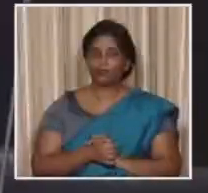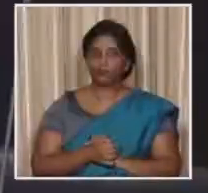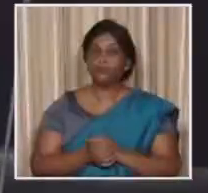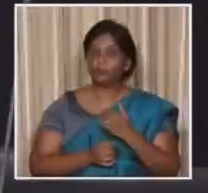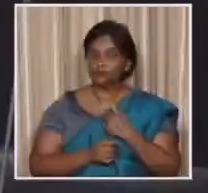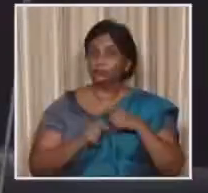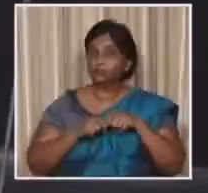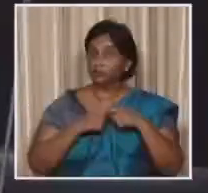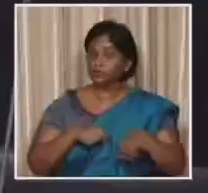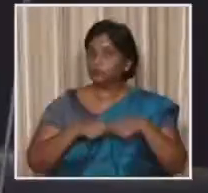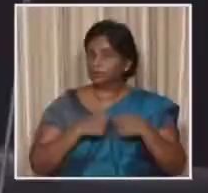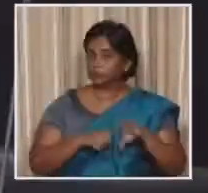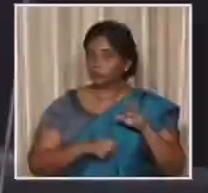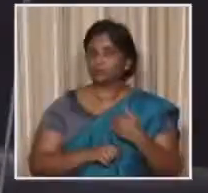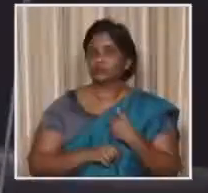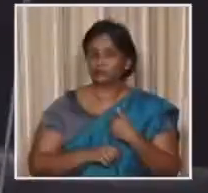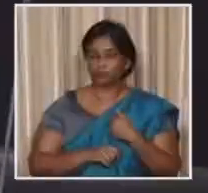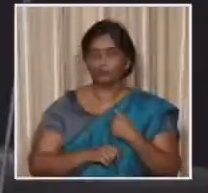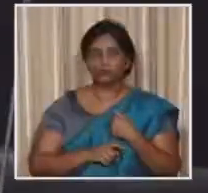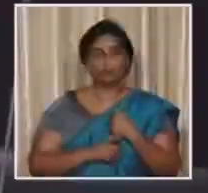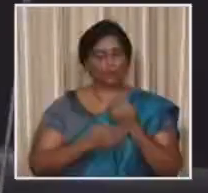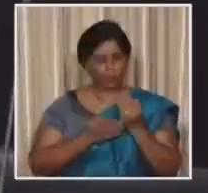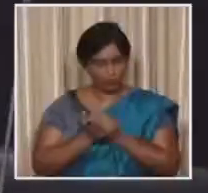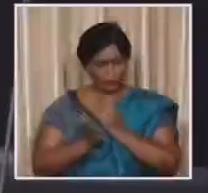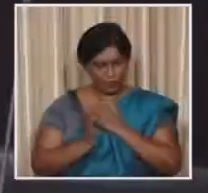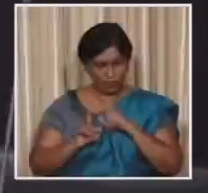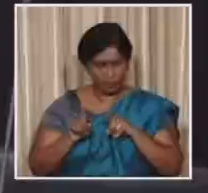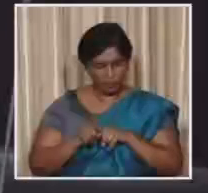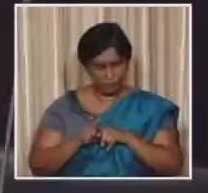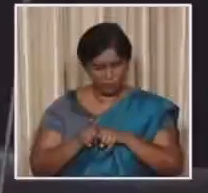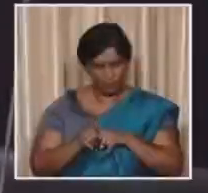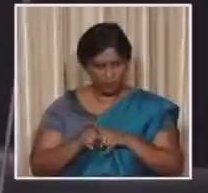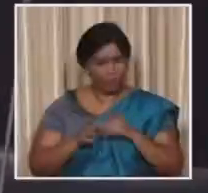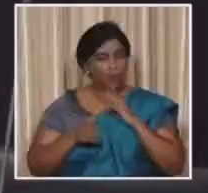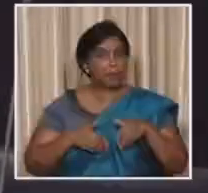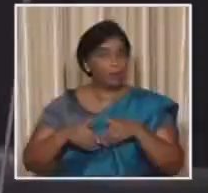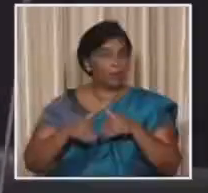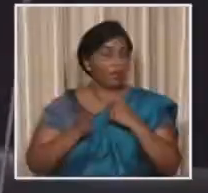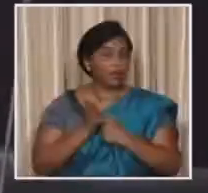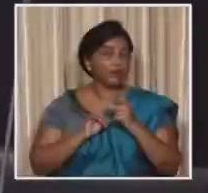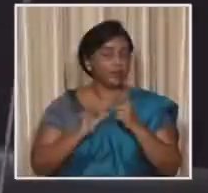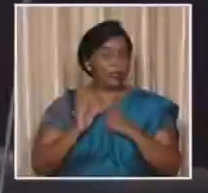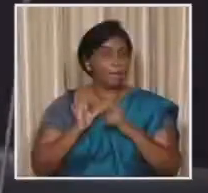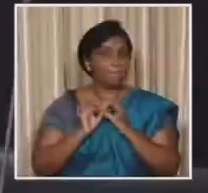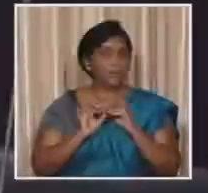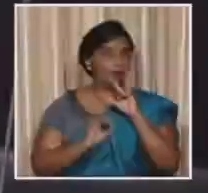මම වියදම් කරගෙන තියෙන්නේ ඊටාම පිරිමැසුම් දායකව මහා මාර්ග අමාත්‍යාංශයේ බිලියන